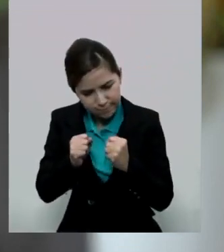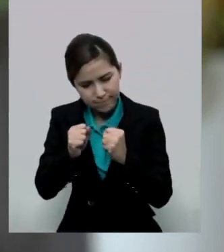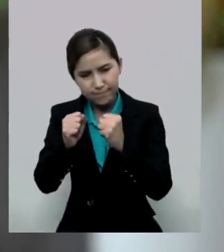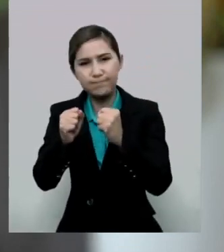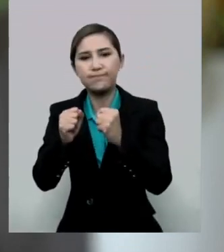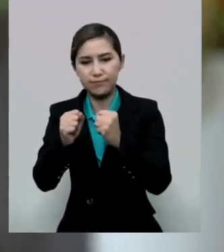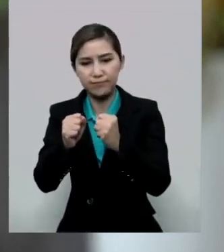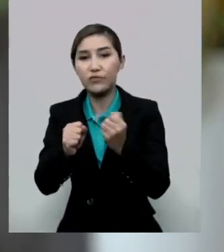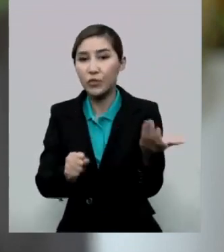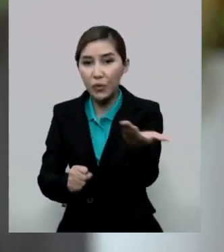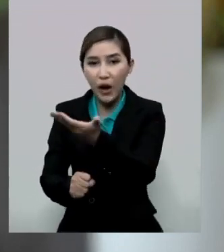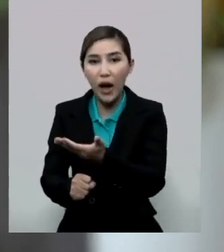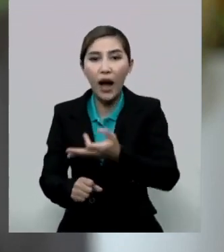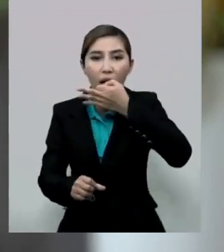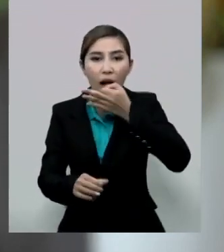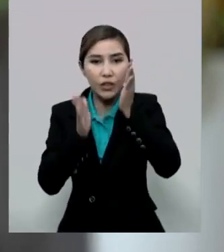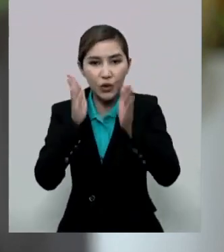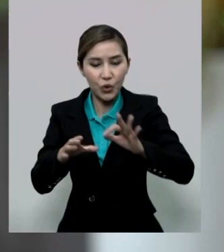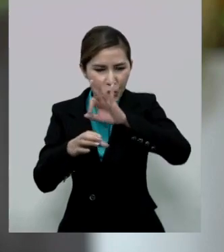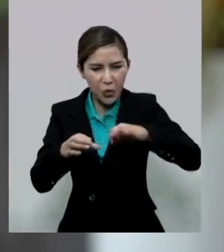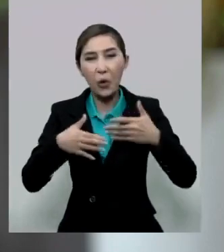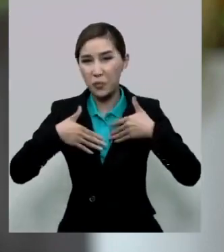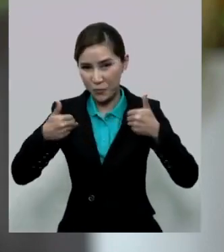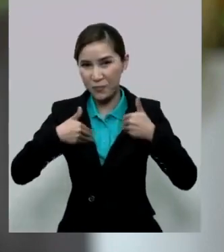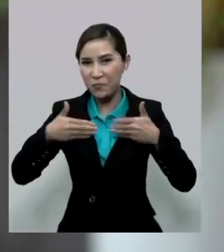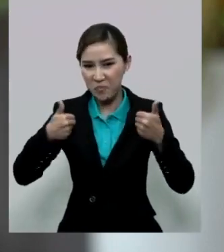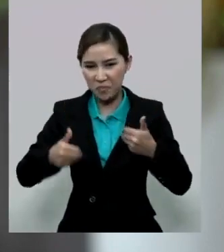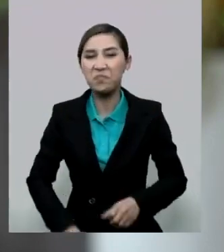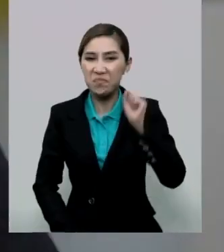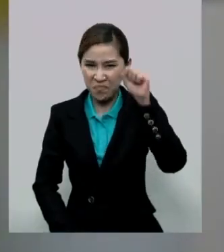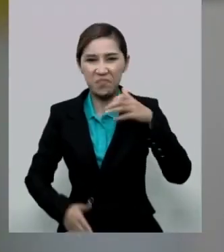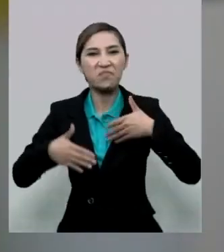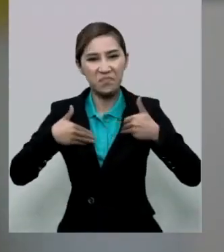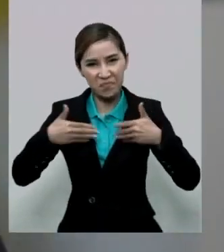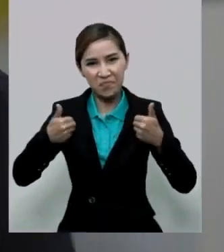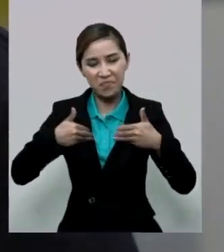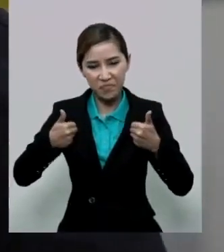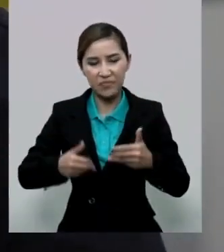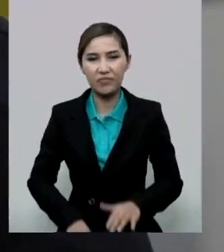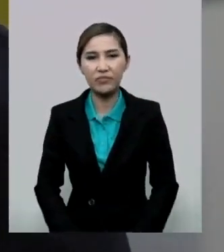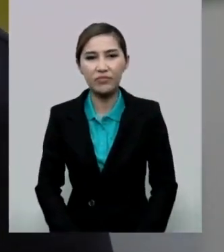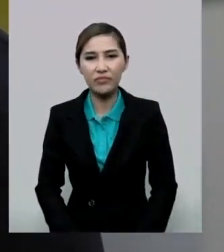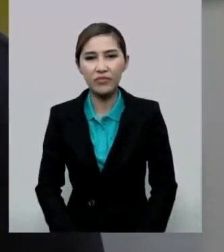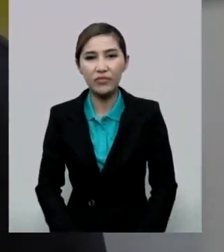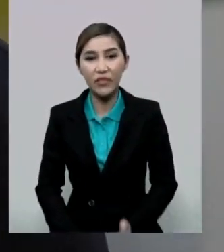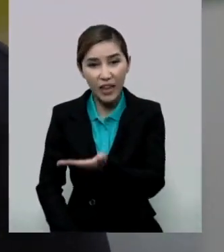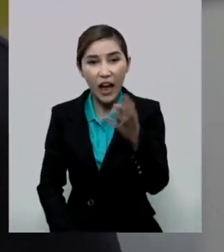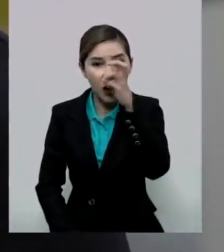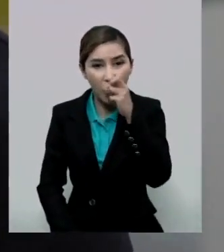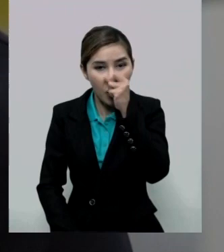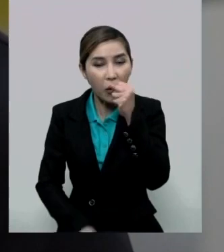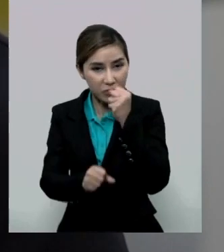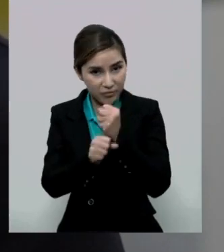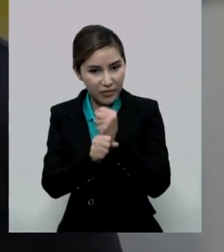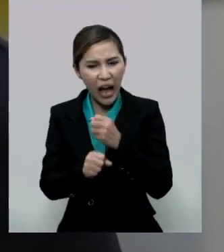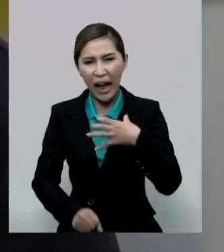พยายามเป็นอย่างมากเลยค่ะแสดงว่าอาชีพบาริสต้าเนี่ยน่าสนุกมากๆเลยใช่ไหมคะพี่เต็ง ใช่ครับแล้วทีนี้ทันอยากล